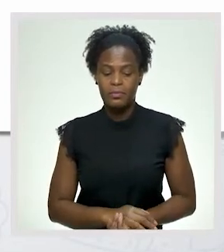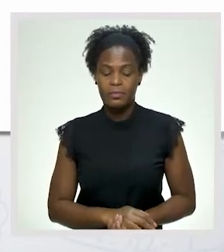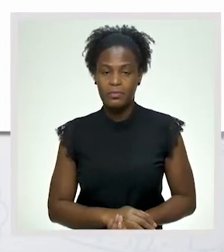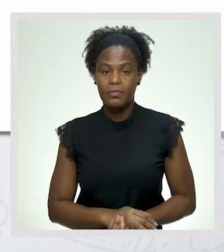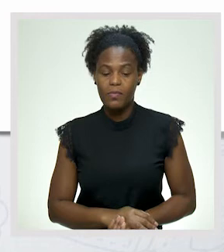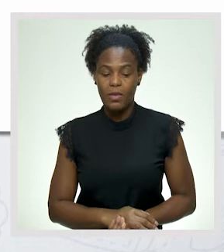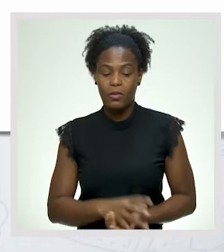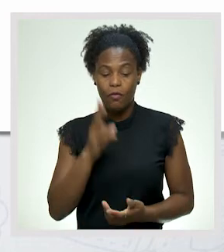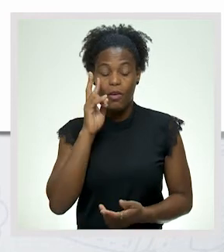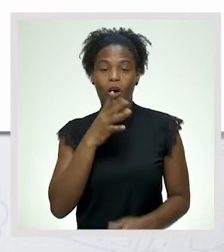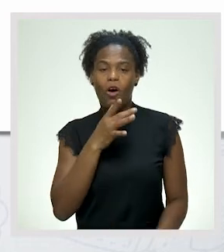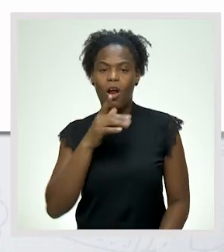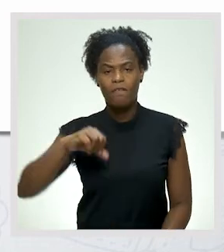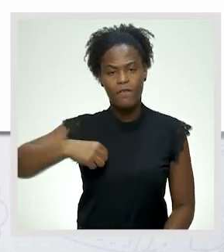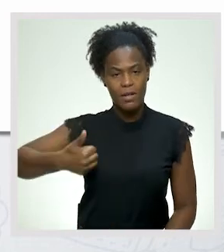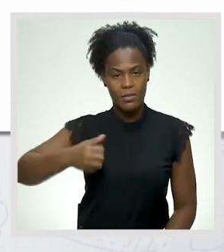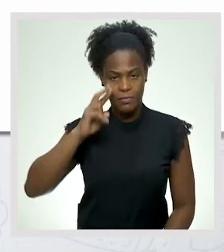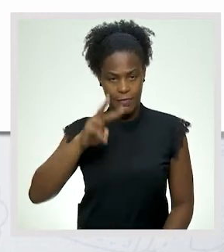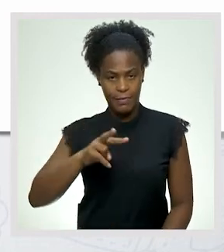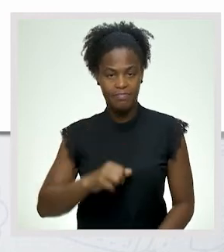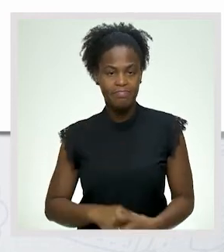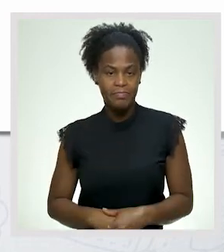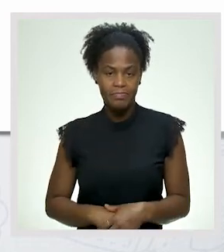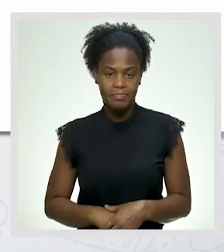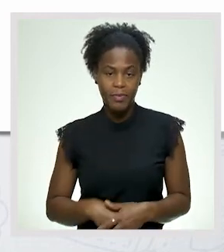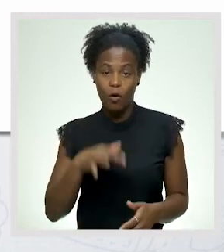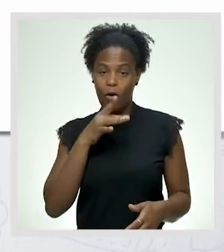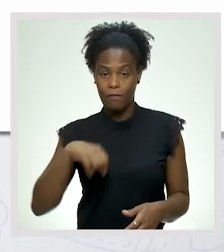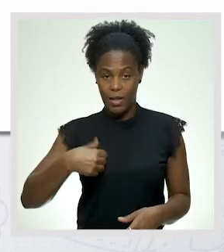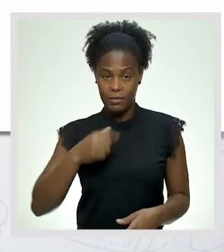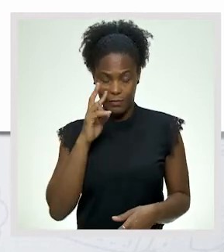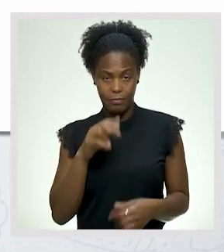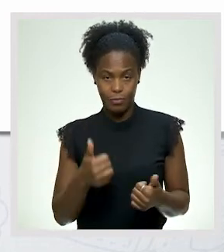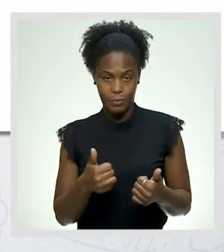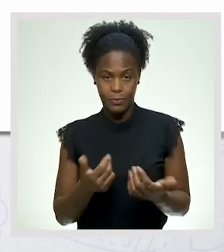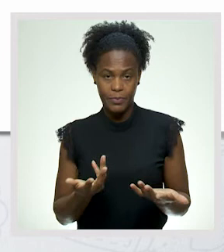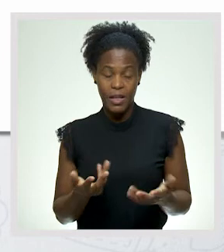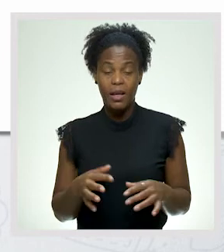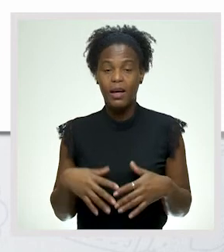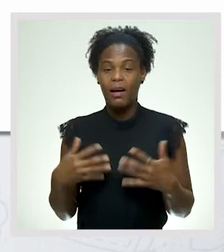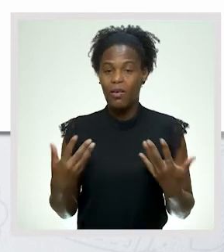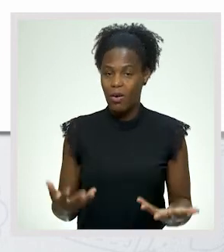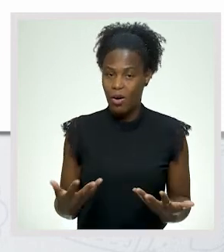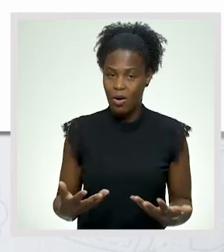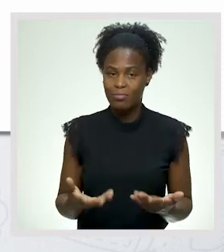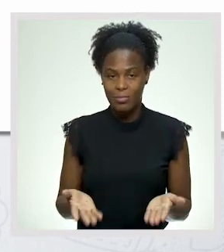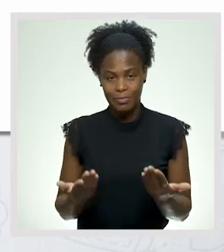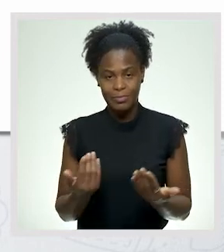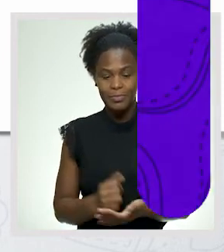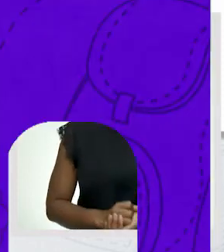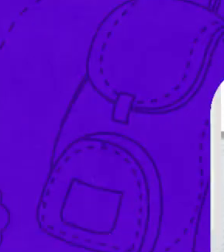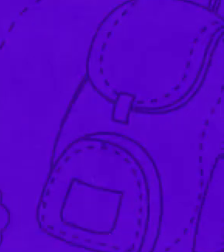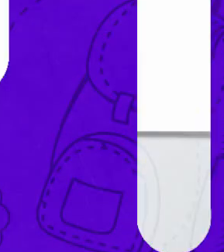Regardez la couleur verte. C'est bon? Maintenant, allez-y.